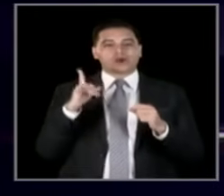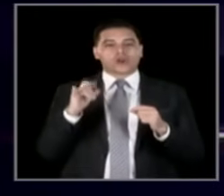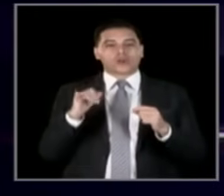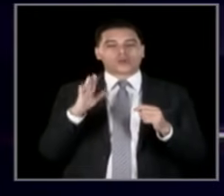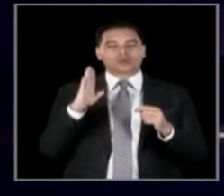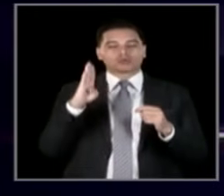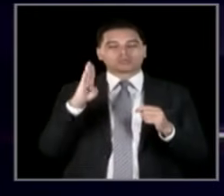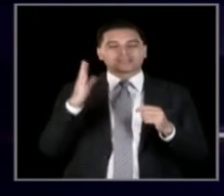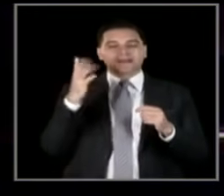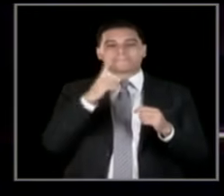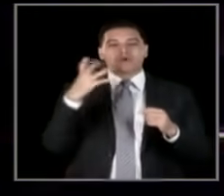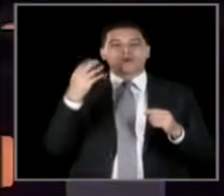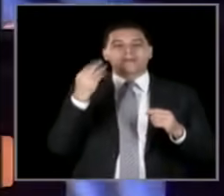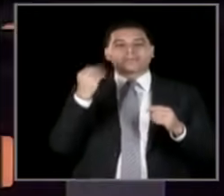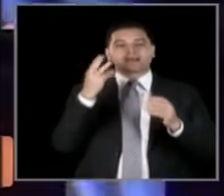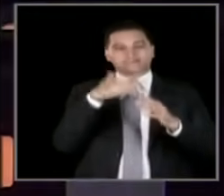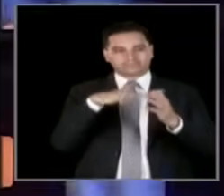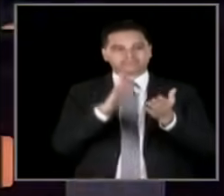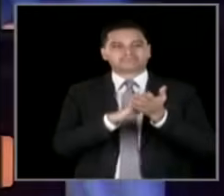نقطة، نحييه كلنا.